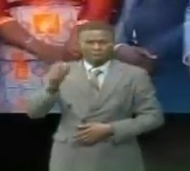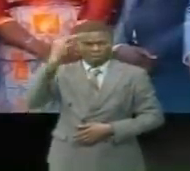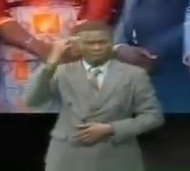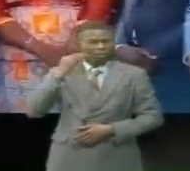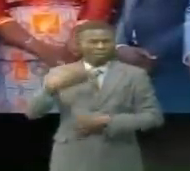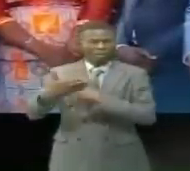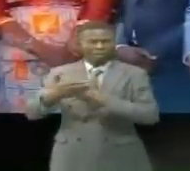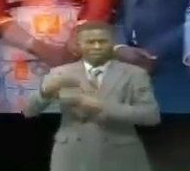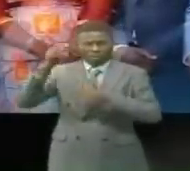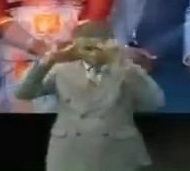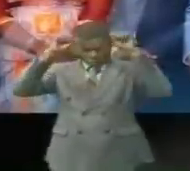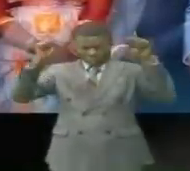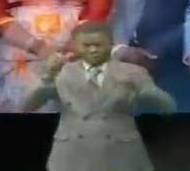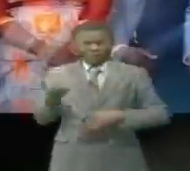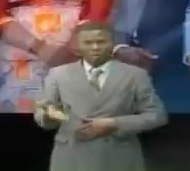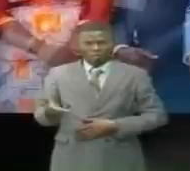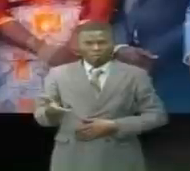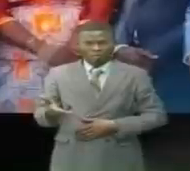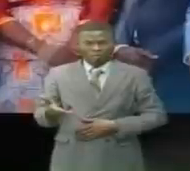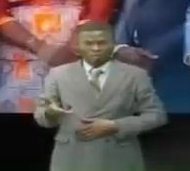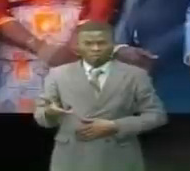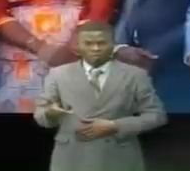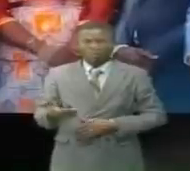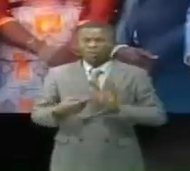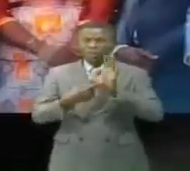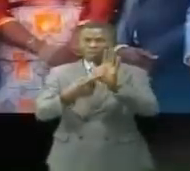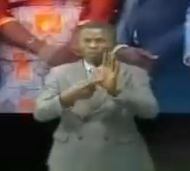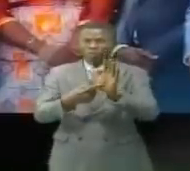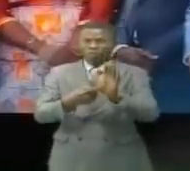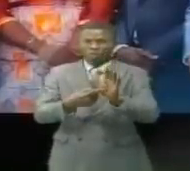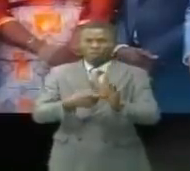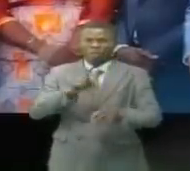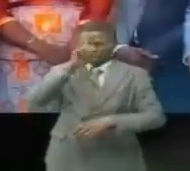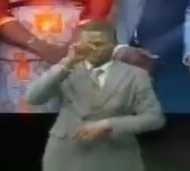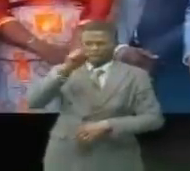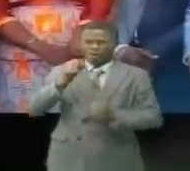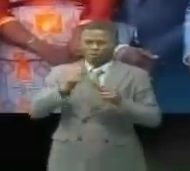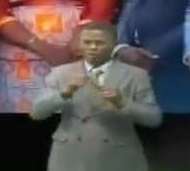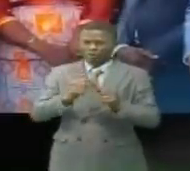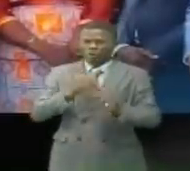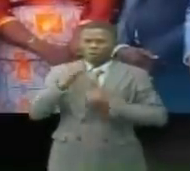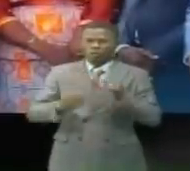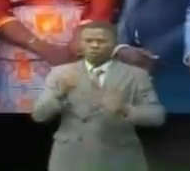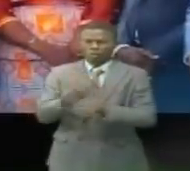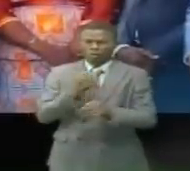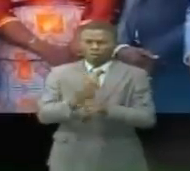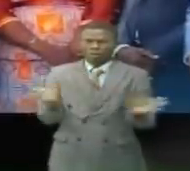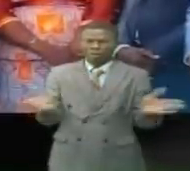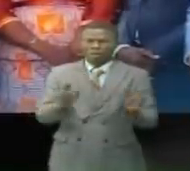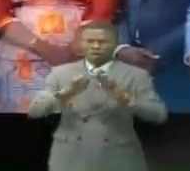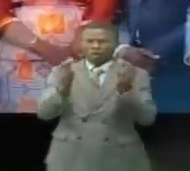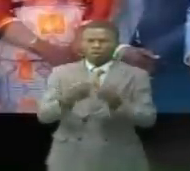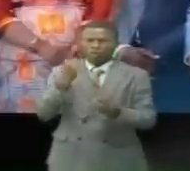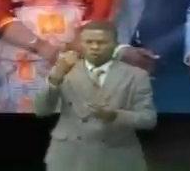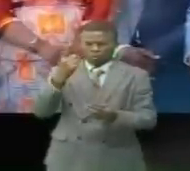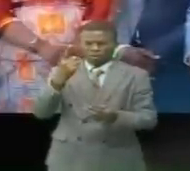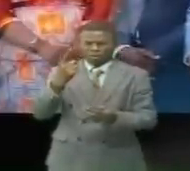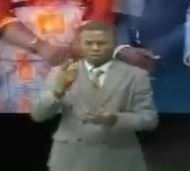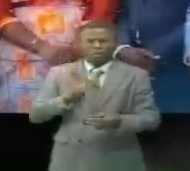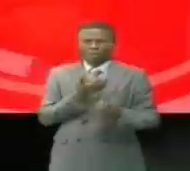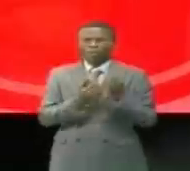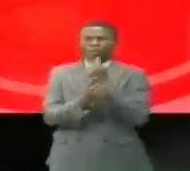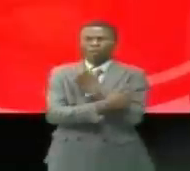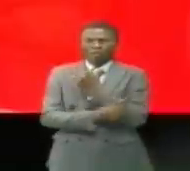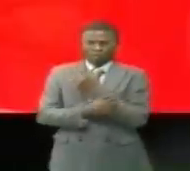le président de la République, qui a fait preuve de son savoir managérial dans le renforcement de l'unité et la cohésion